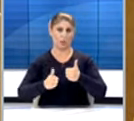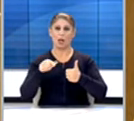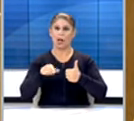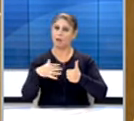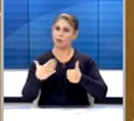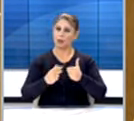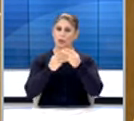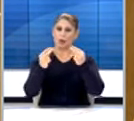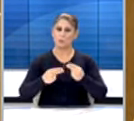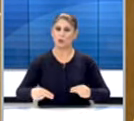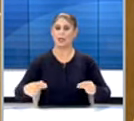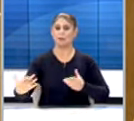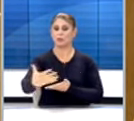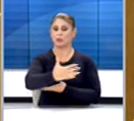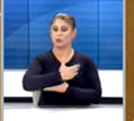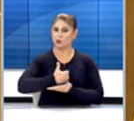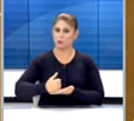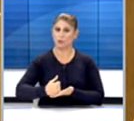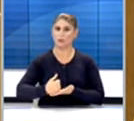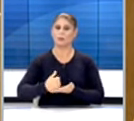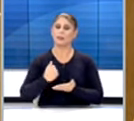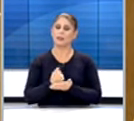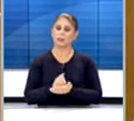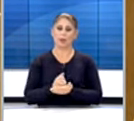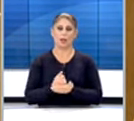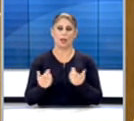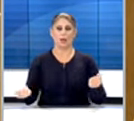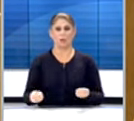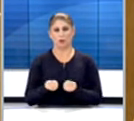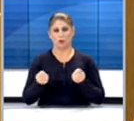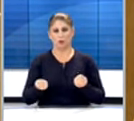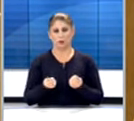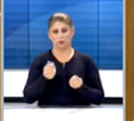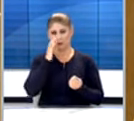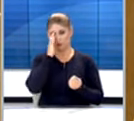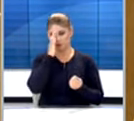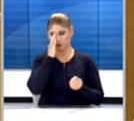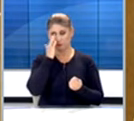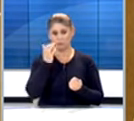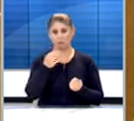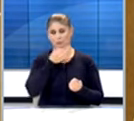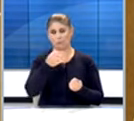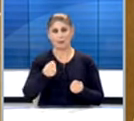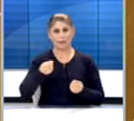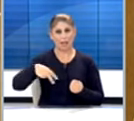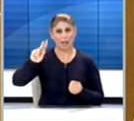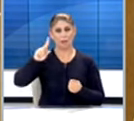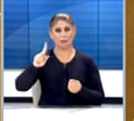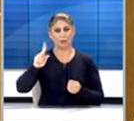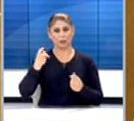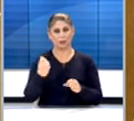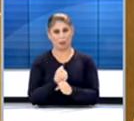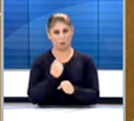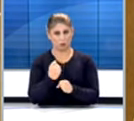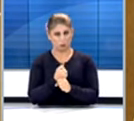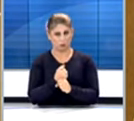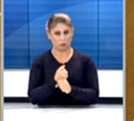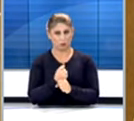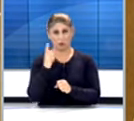έχει αποτελέσματα και στα εισοδήματα και στην απασχόληση. Μιλάτε για αύξηση της απασχόλησης.